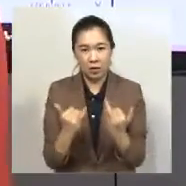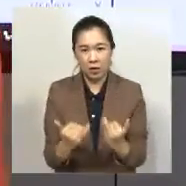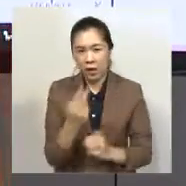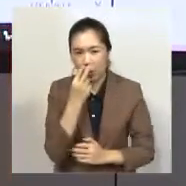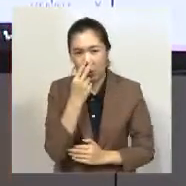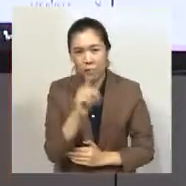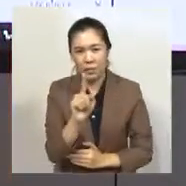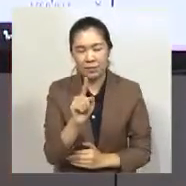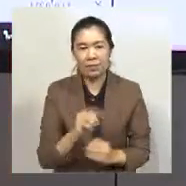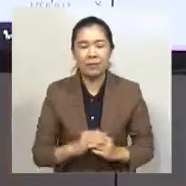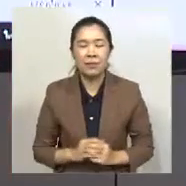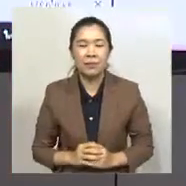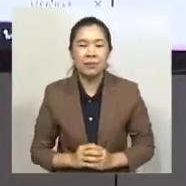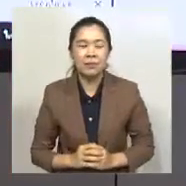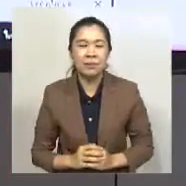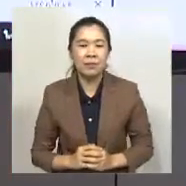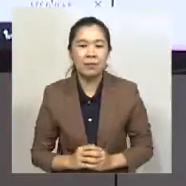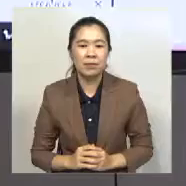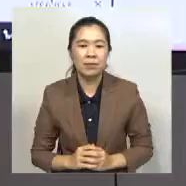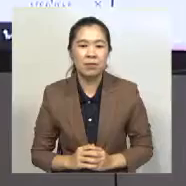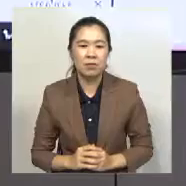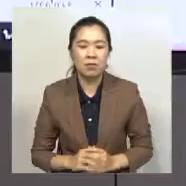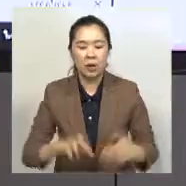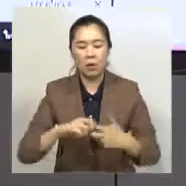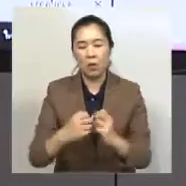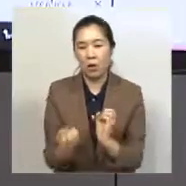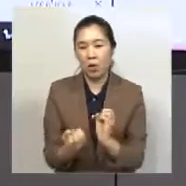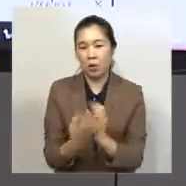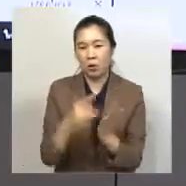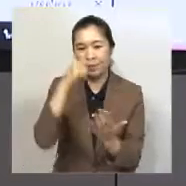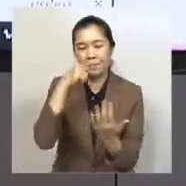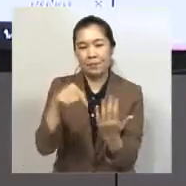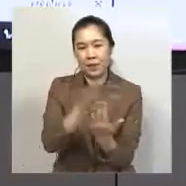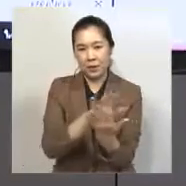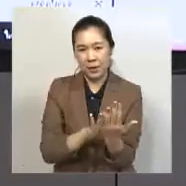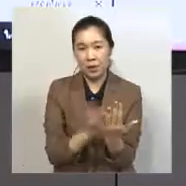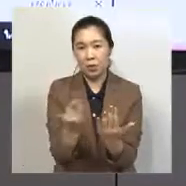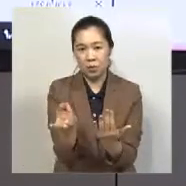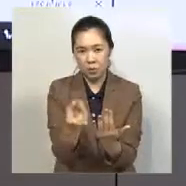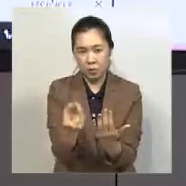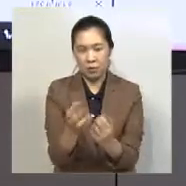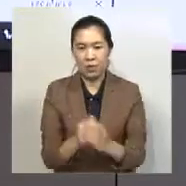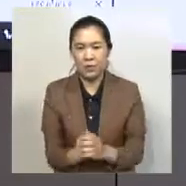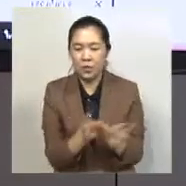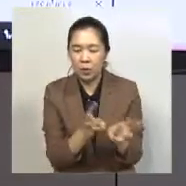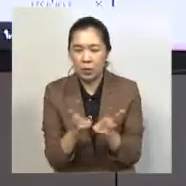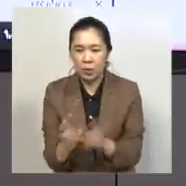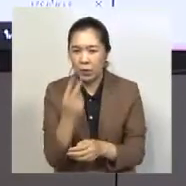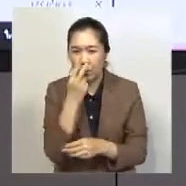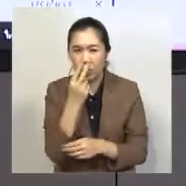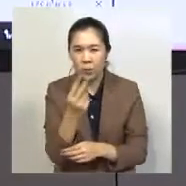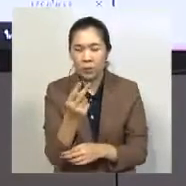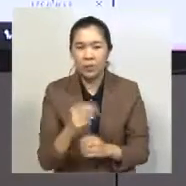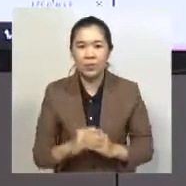ามันอาจจะส่งผลกระทบต่อบ้านเราน้อยเพราะว่าถ้าแนวทางที่เรามองเนี่ยเนื่องจากว่าตัว